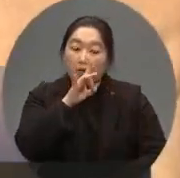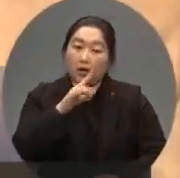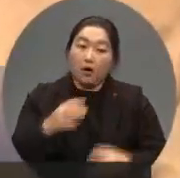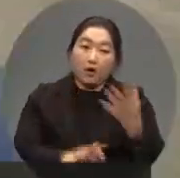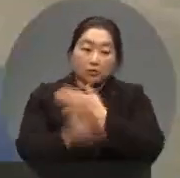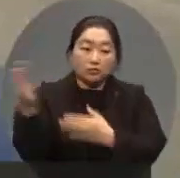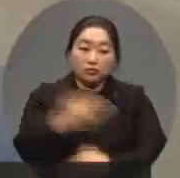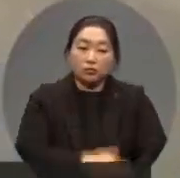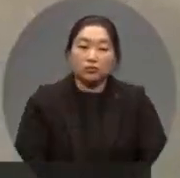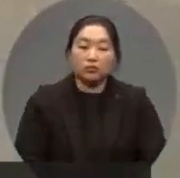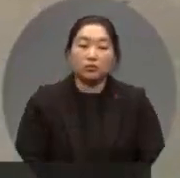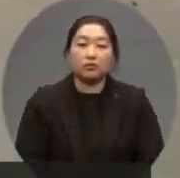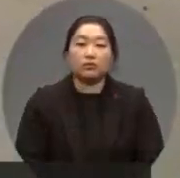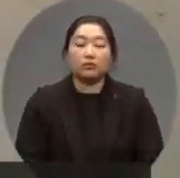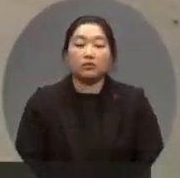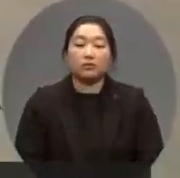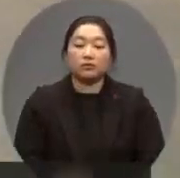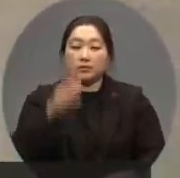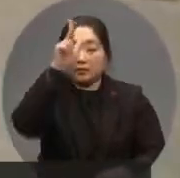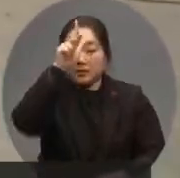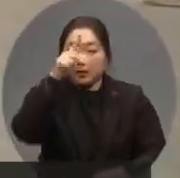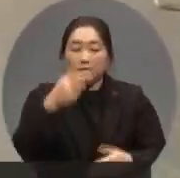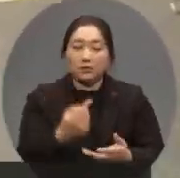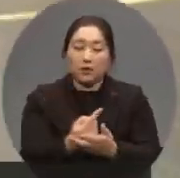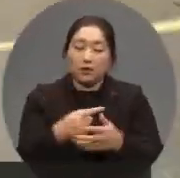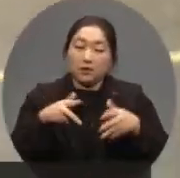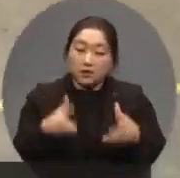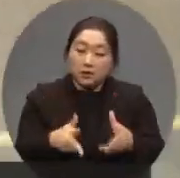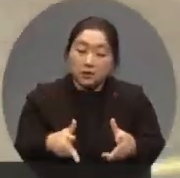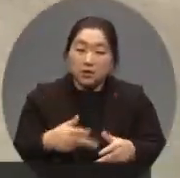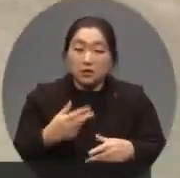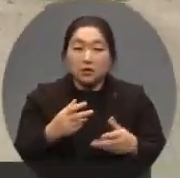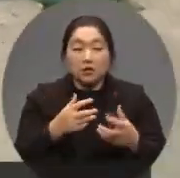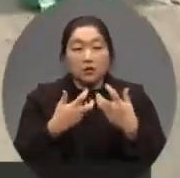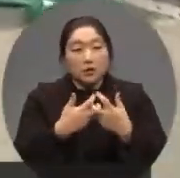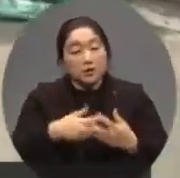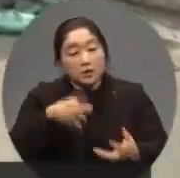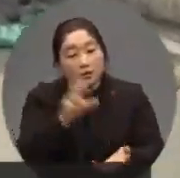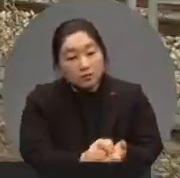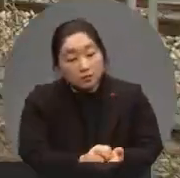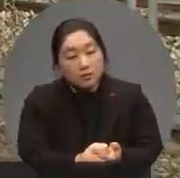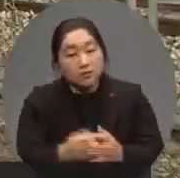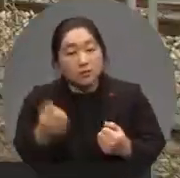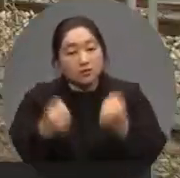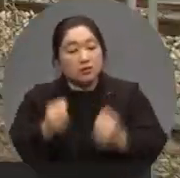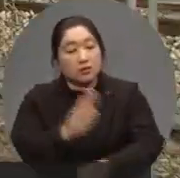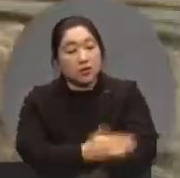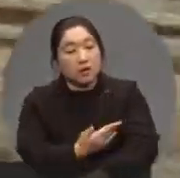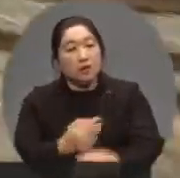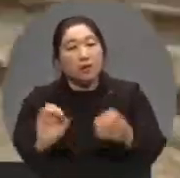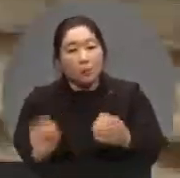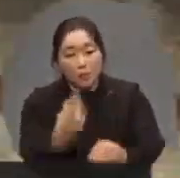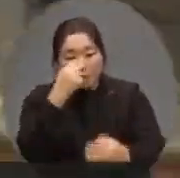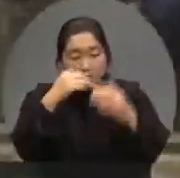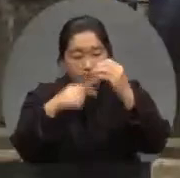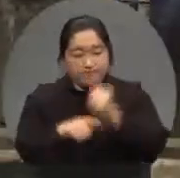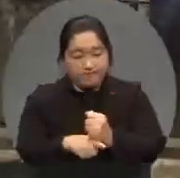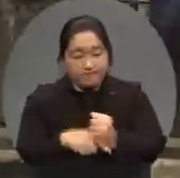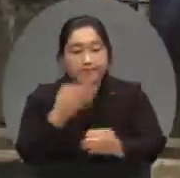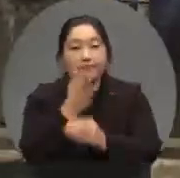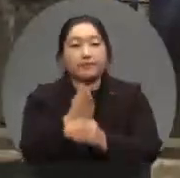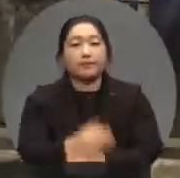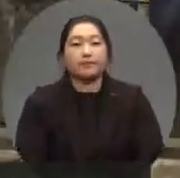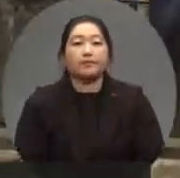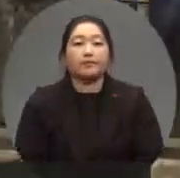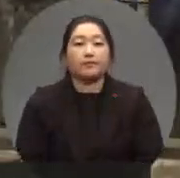나오네 이제 경찰은 제동 장치 이상과 기관사 과실 여부 등 사고 원인을 조사하고 있습니다 MBC 뉴스